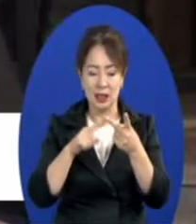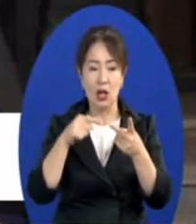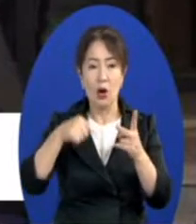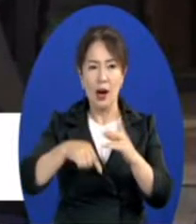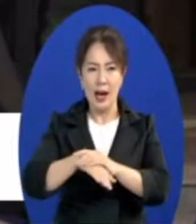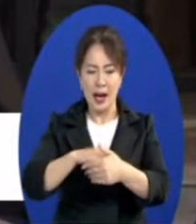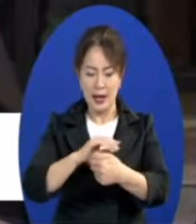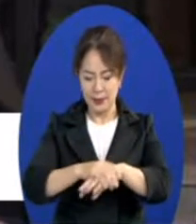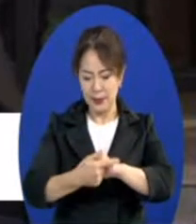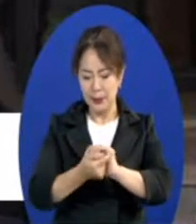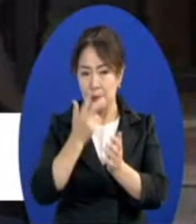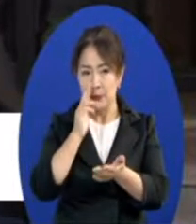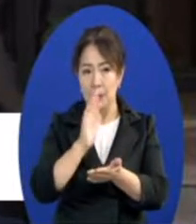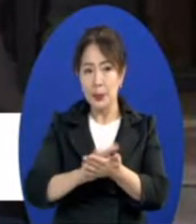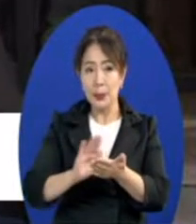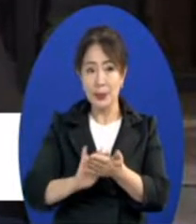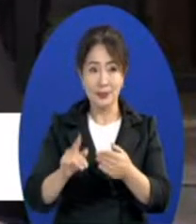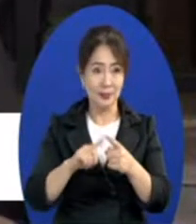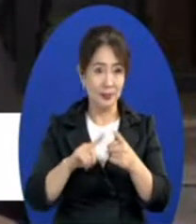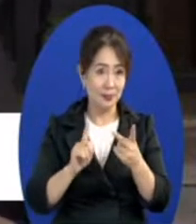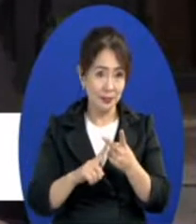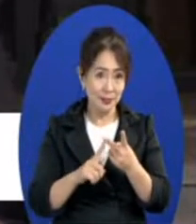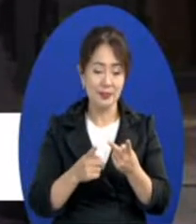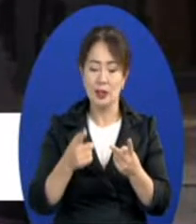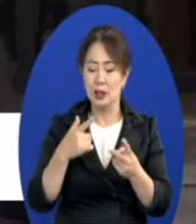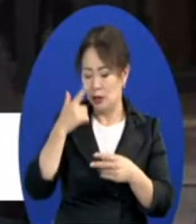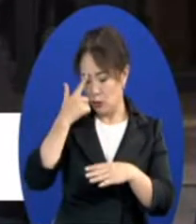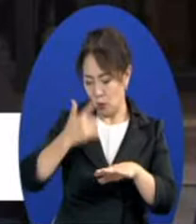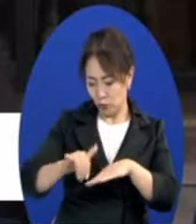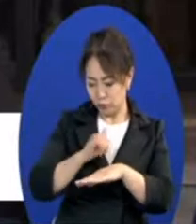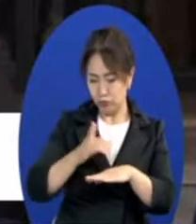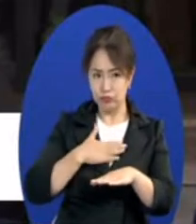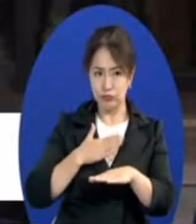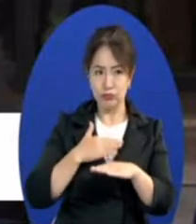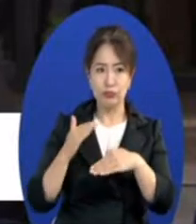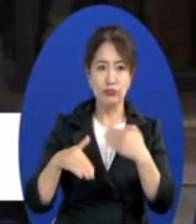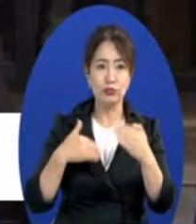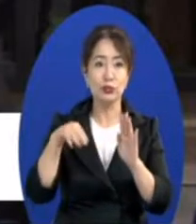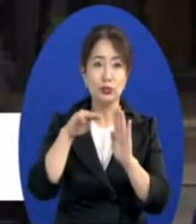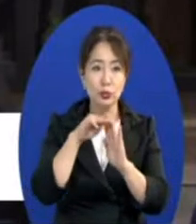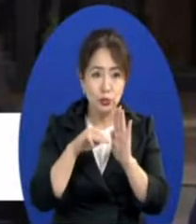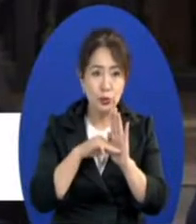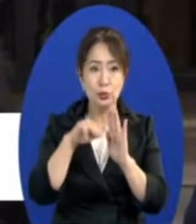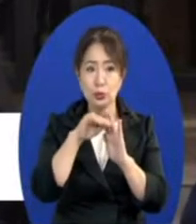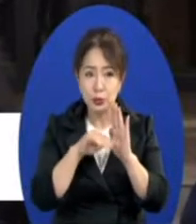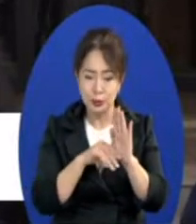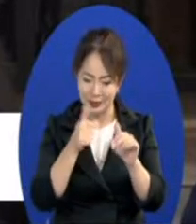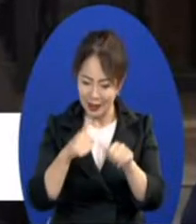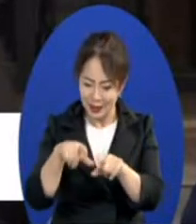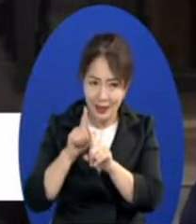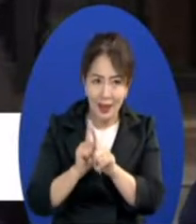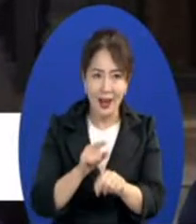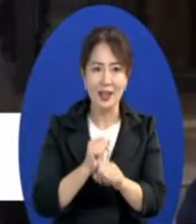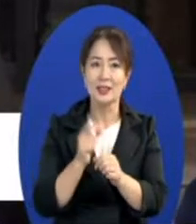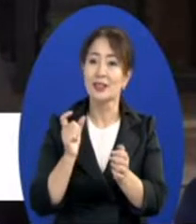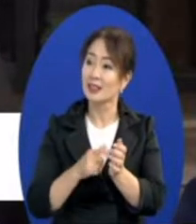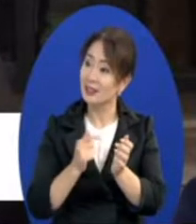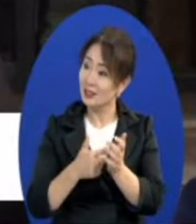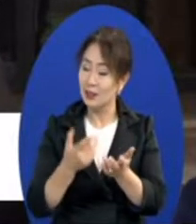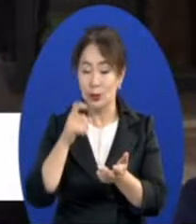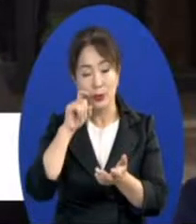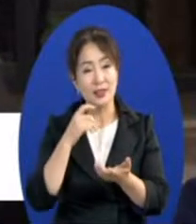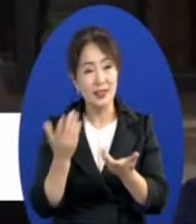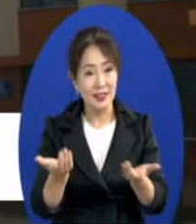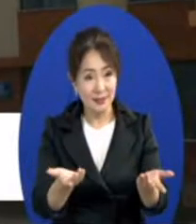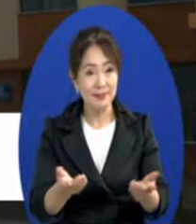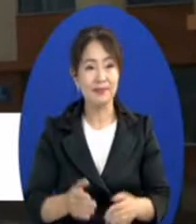гараа ариутгаж аль болохоор одоо энэ усарнаасаа хэрэгжүүлж байгаа энэ дүрм журмаа сайтар сахиж ажиллахыг л одоо авьж нартаа